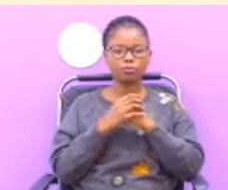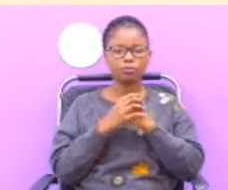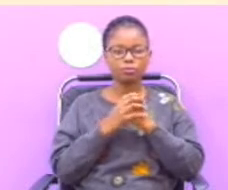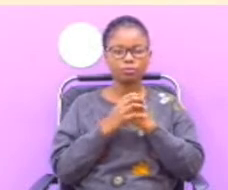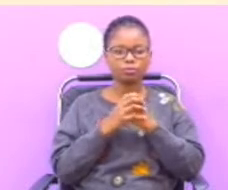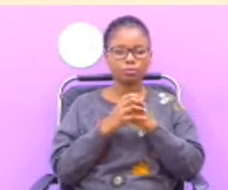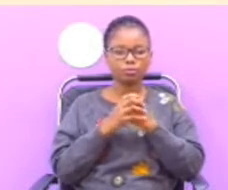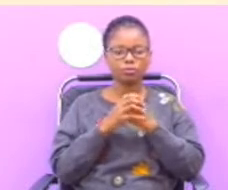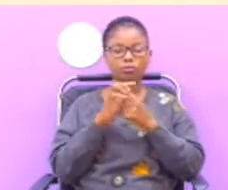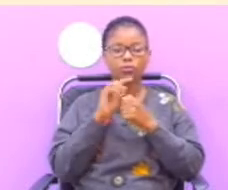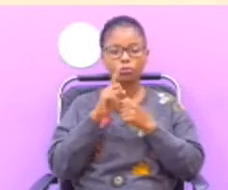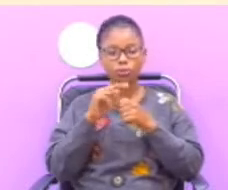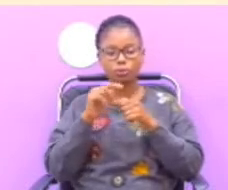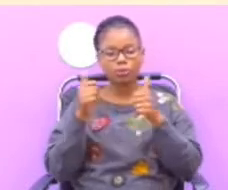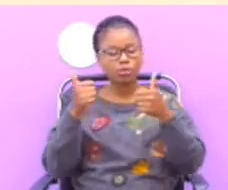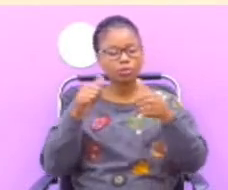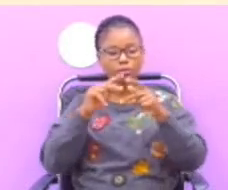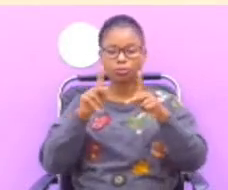ũguo harĩa ũgakorwo rĩ